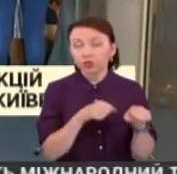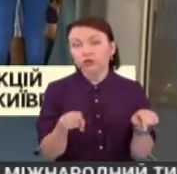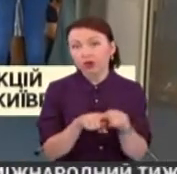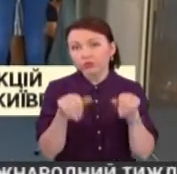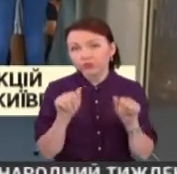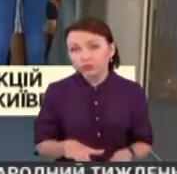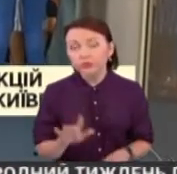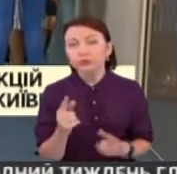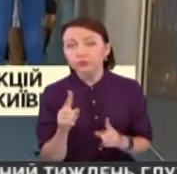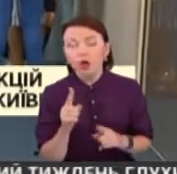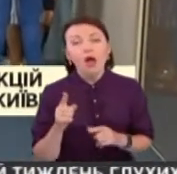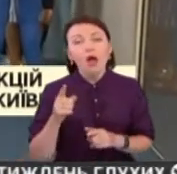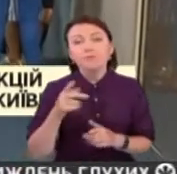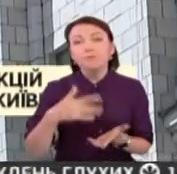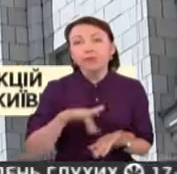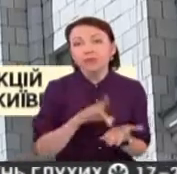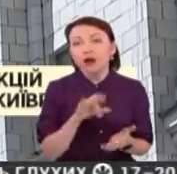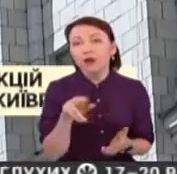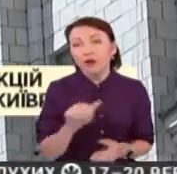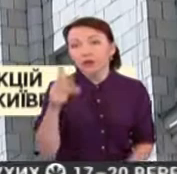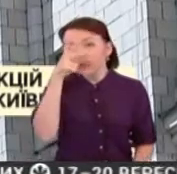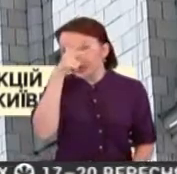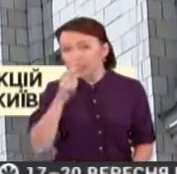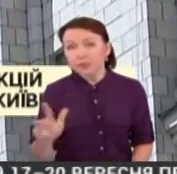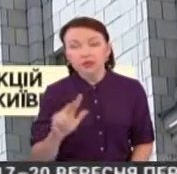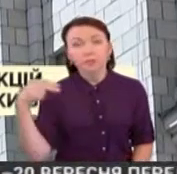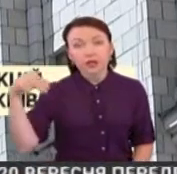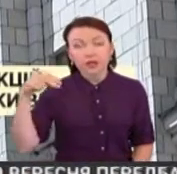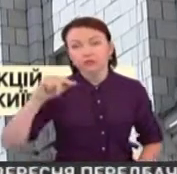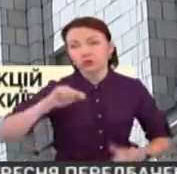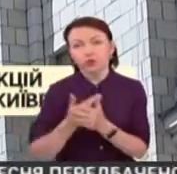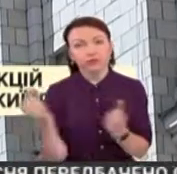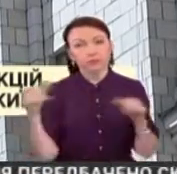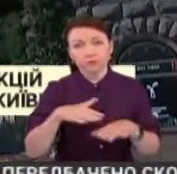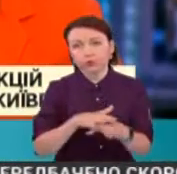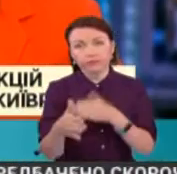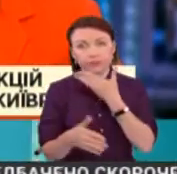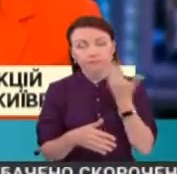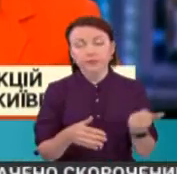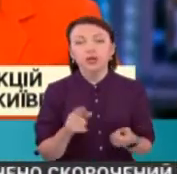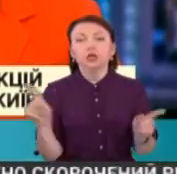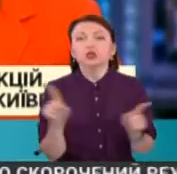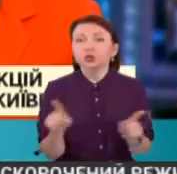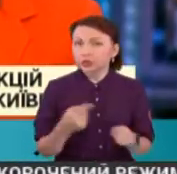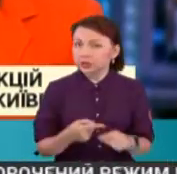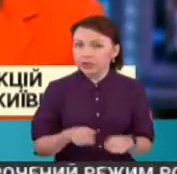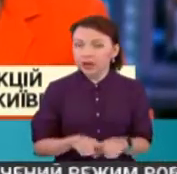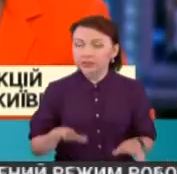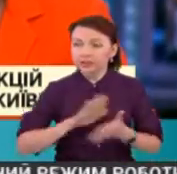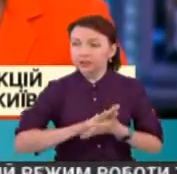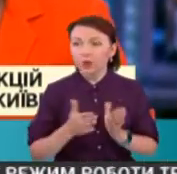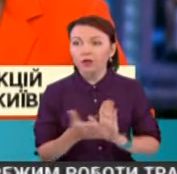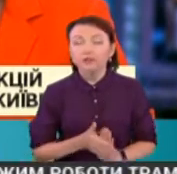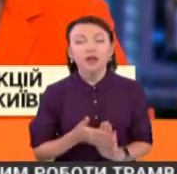рада після тримісячної перерви знову не зібрала кворум. Пане Олександре, що це за така ситуація